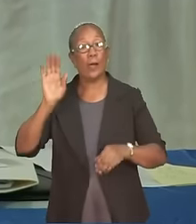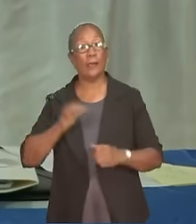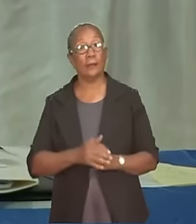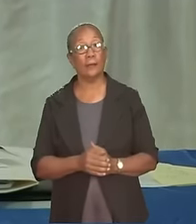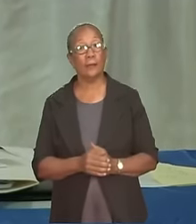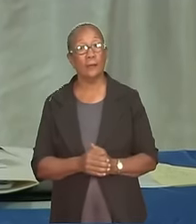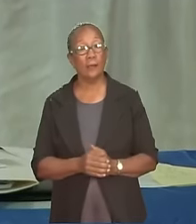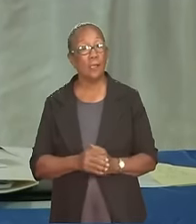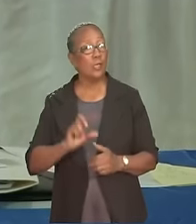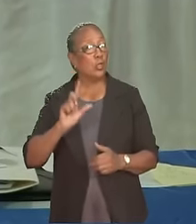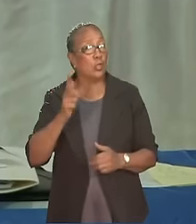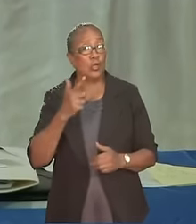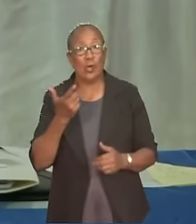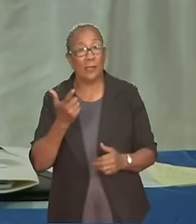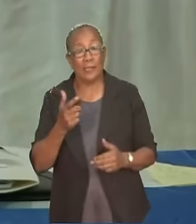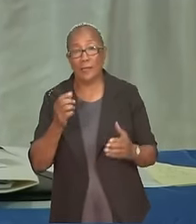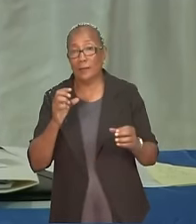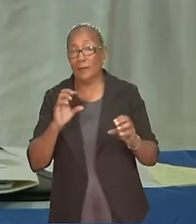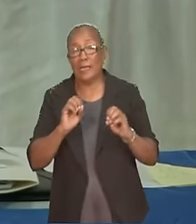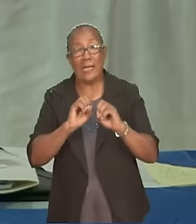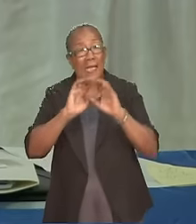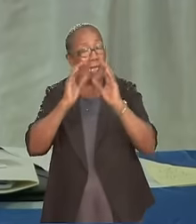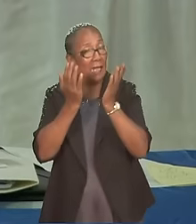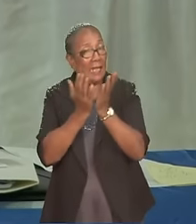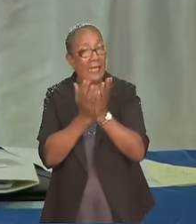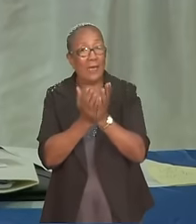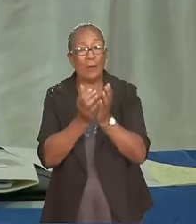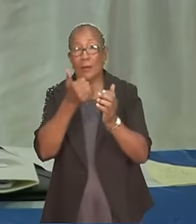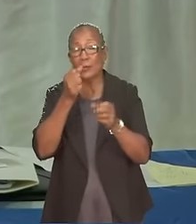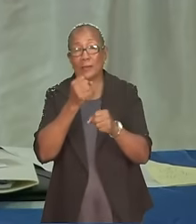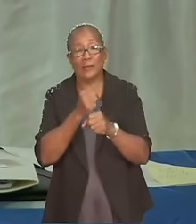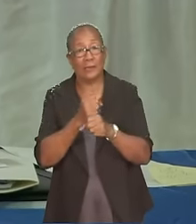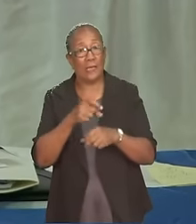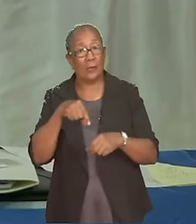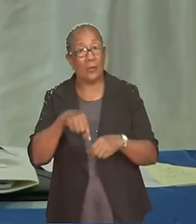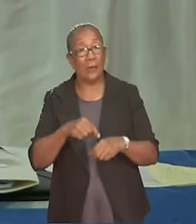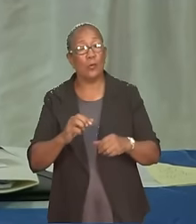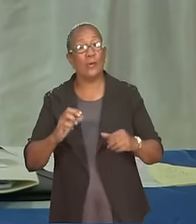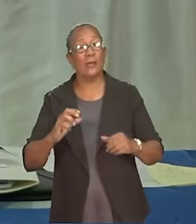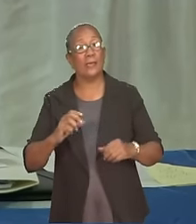zijn we er nog niet uit. We hebben nu een inspecteur benoemd,